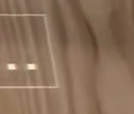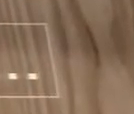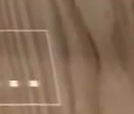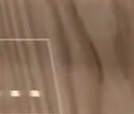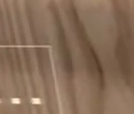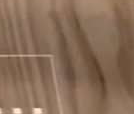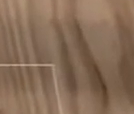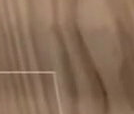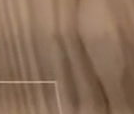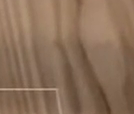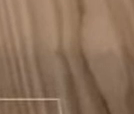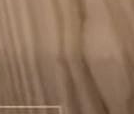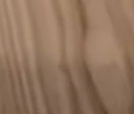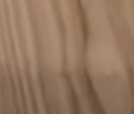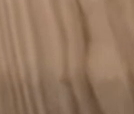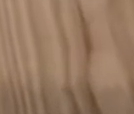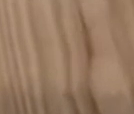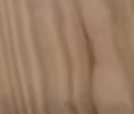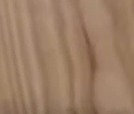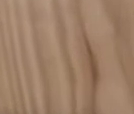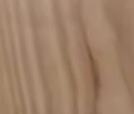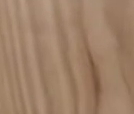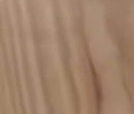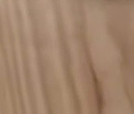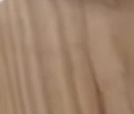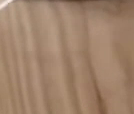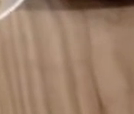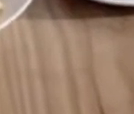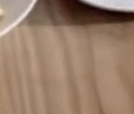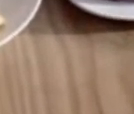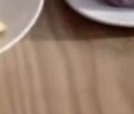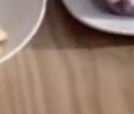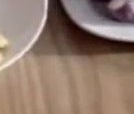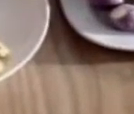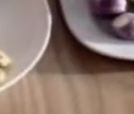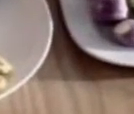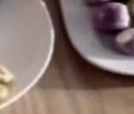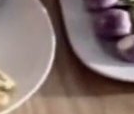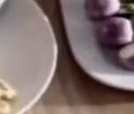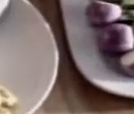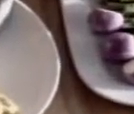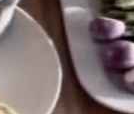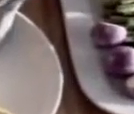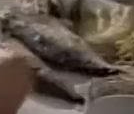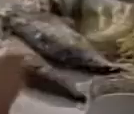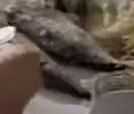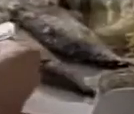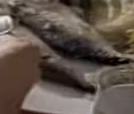กินอาหารให้ถูกหลักเป็นส่วนหนึ่งที่ทำให้สุขภาพดี ข้าวหมูด้วยจะได้แข็งแรงเนาะข้าวหมูด้วยก็ได้นะ